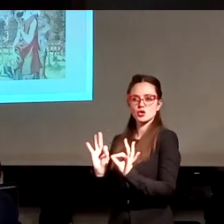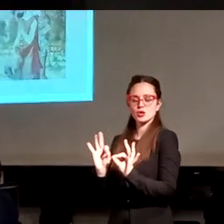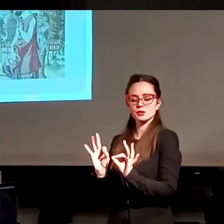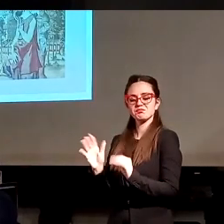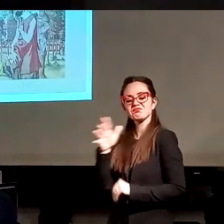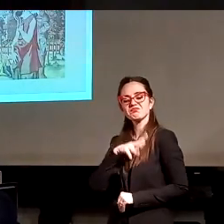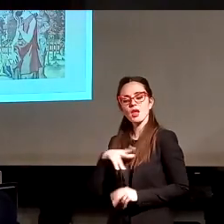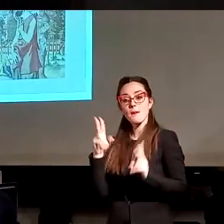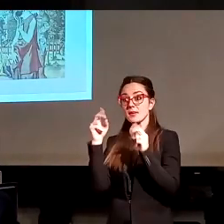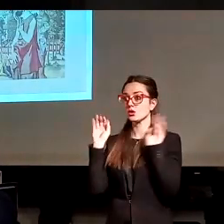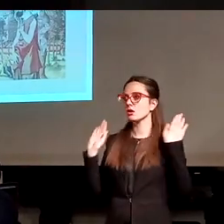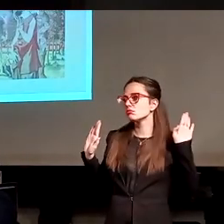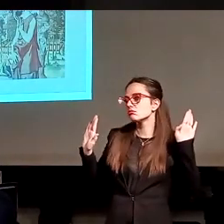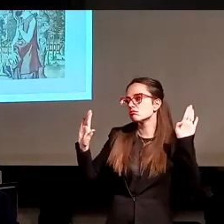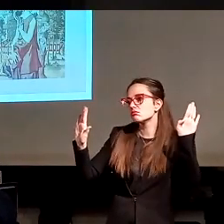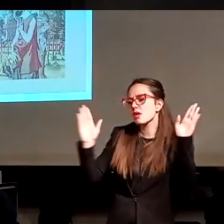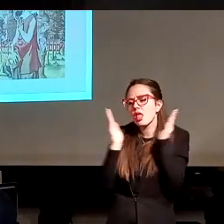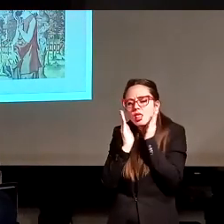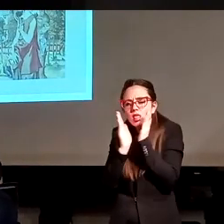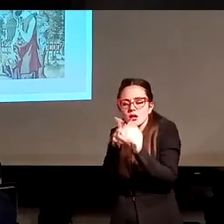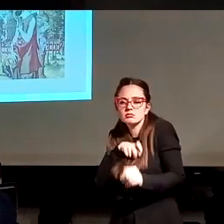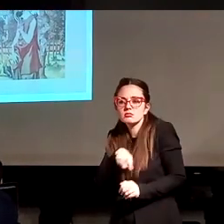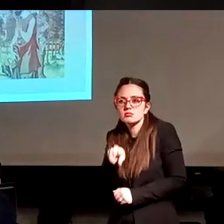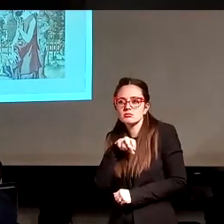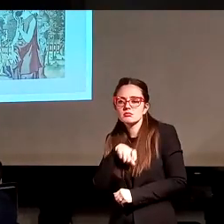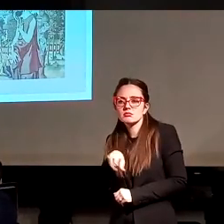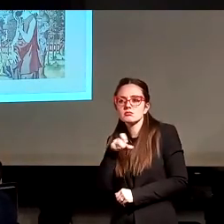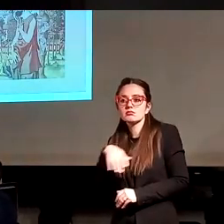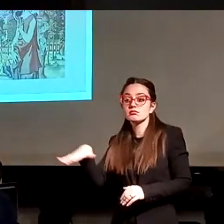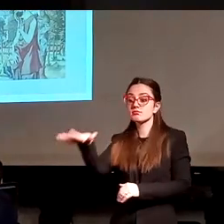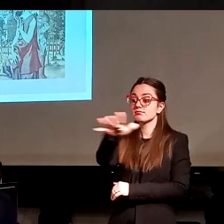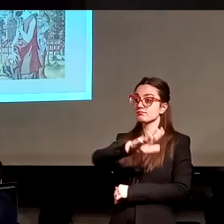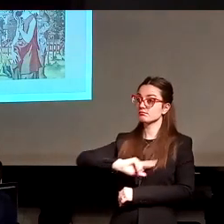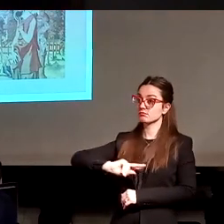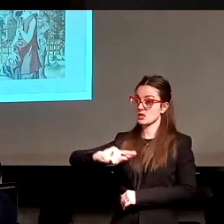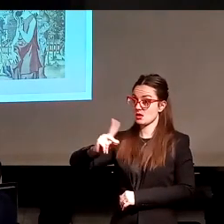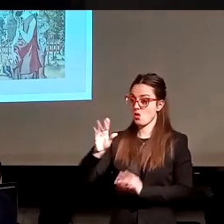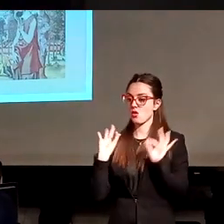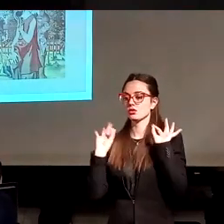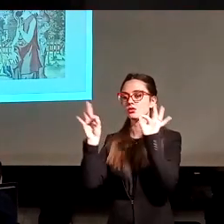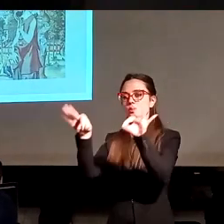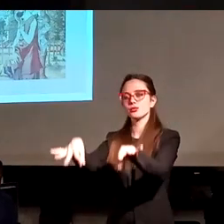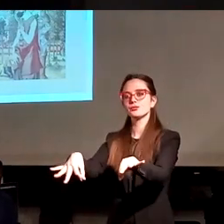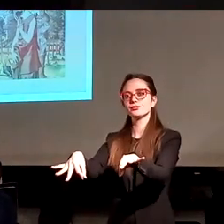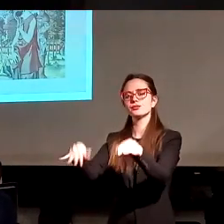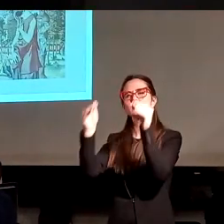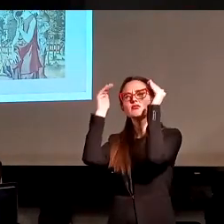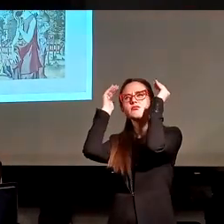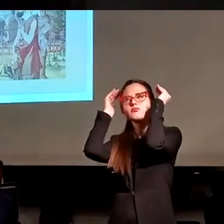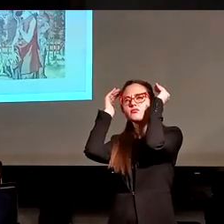sai il cortile di mattonelle il piccolo corridoio arrivai nel secondo cortile c'era un